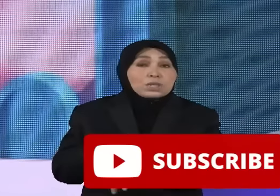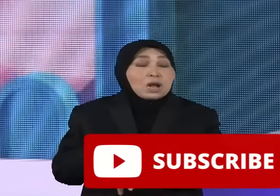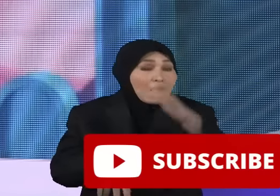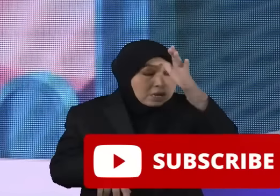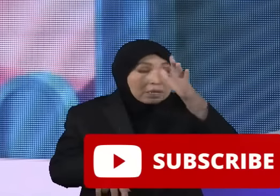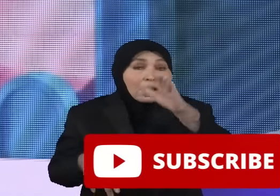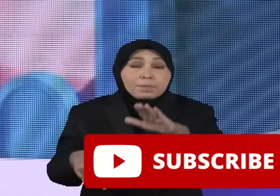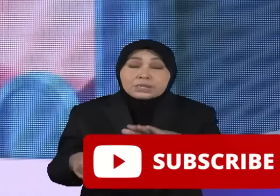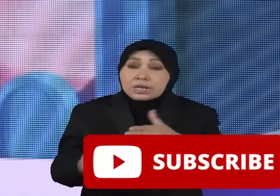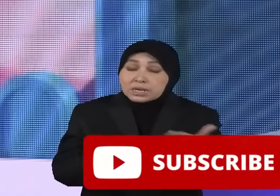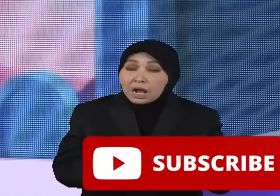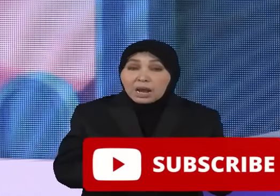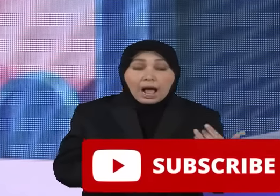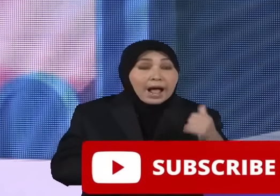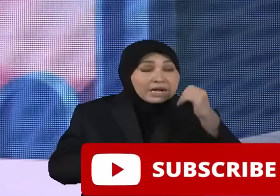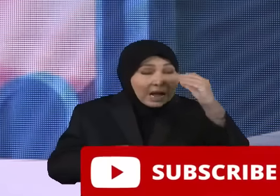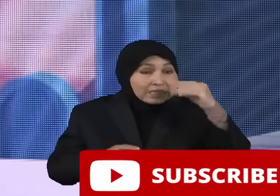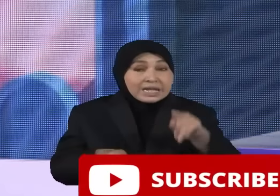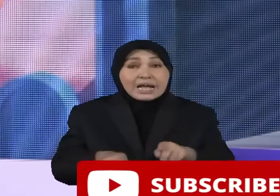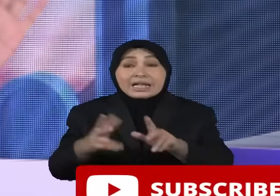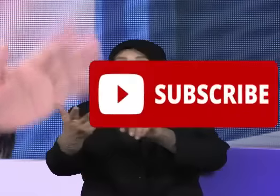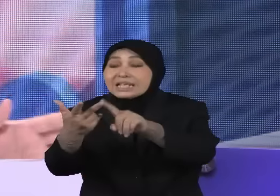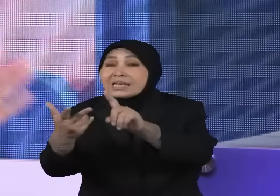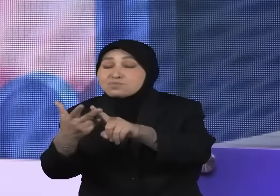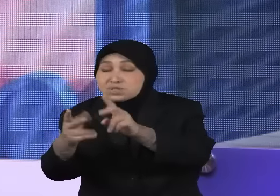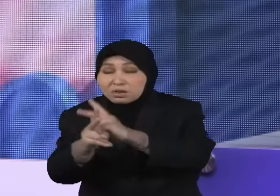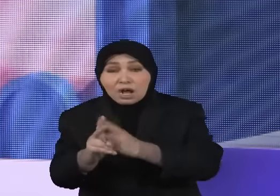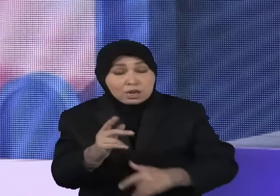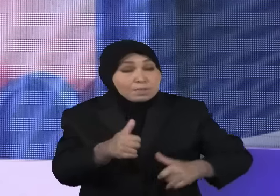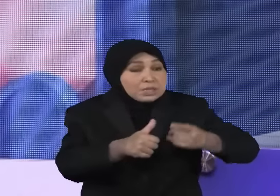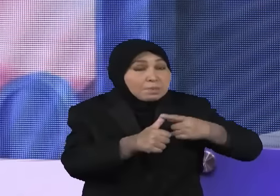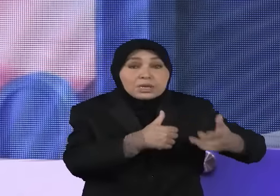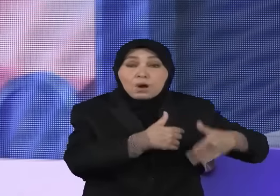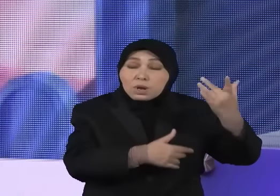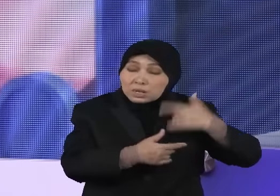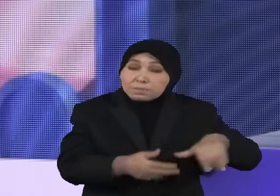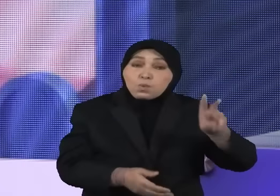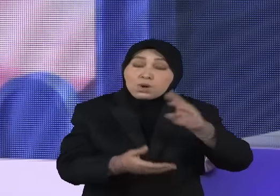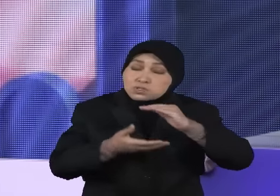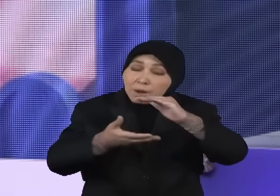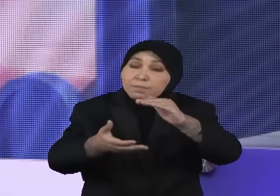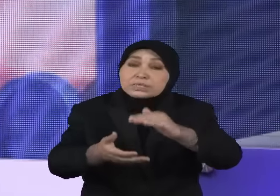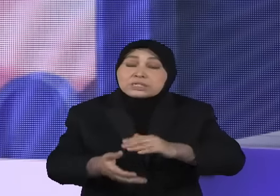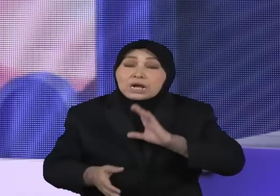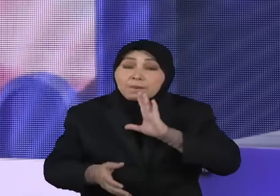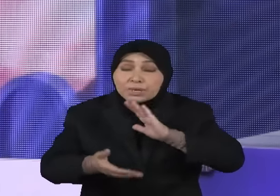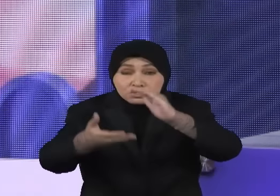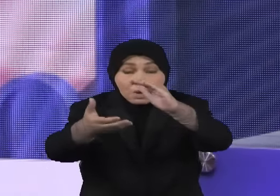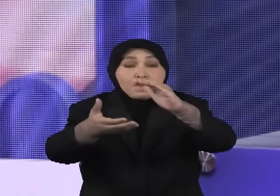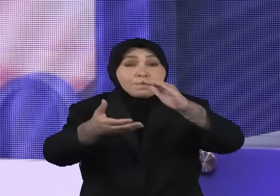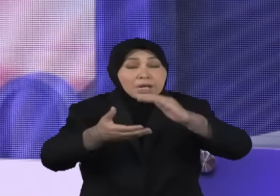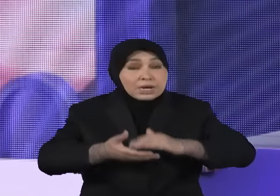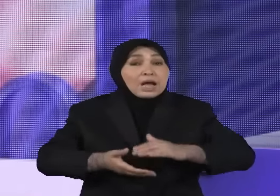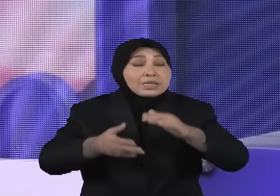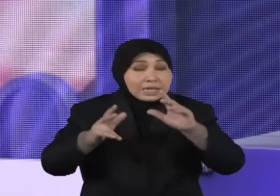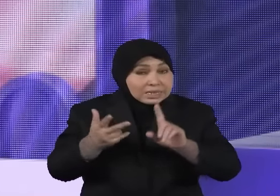tu adik ketiga yang menjaga, adik pertama dah jaga lebih awal, tapi disebabkan wasiat percakapan itu disampaikan pada adik